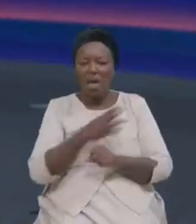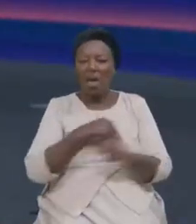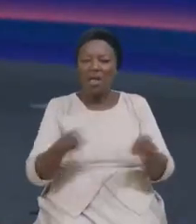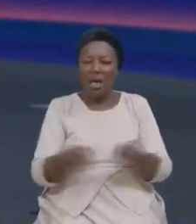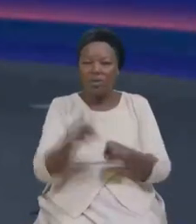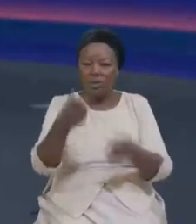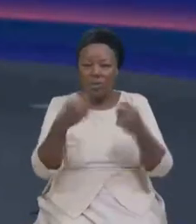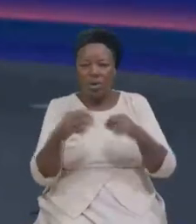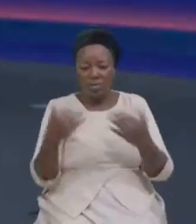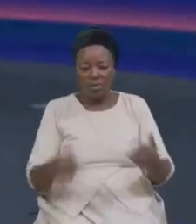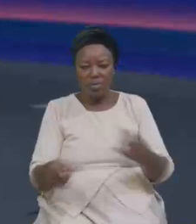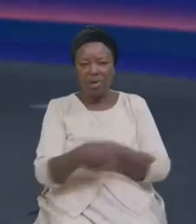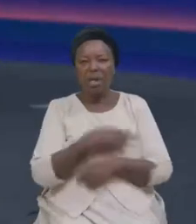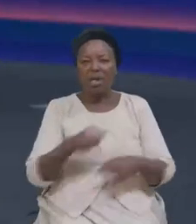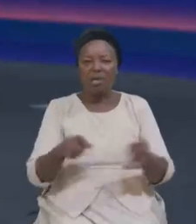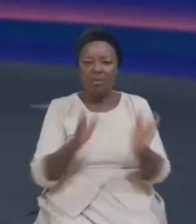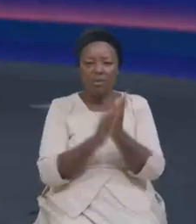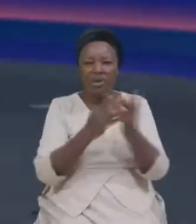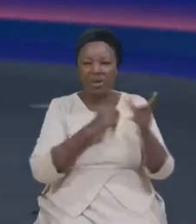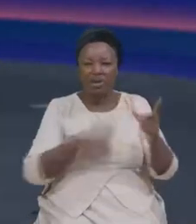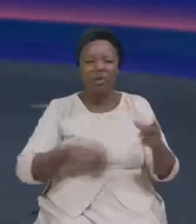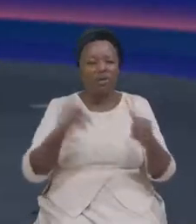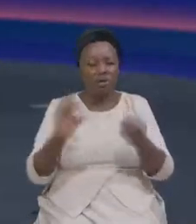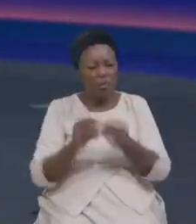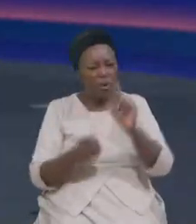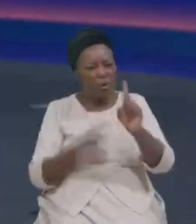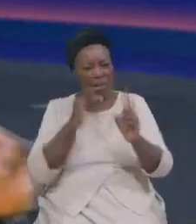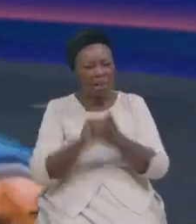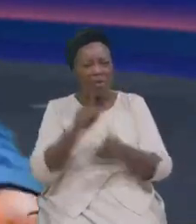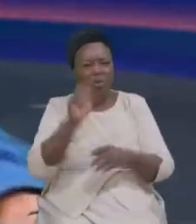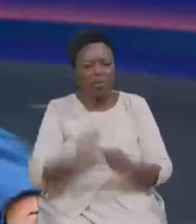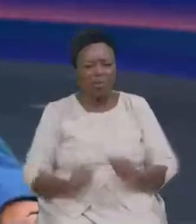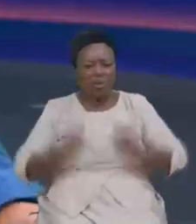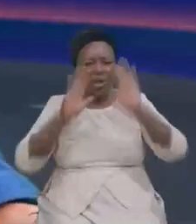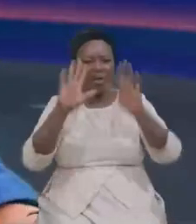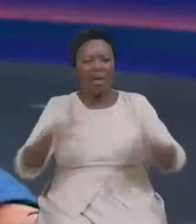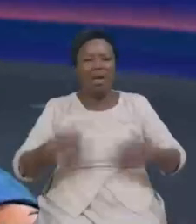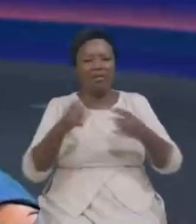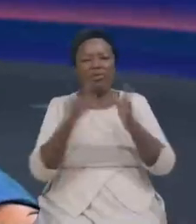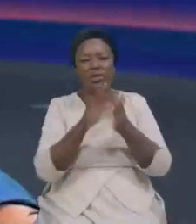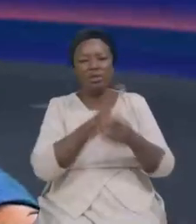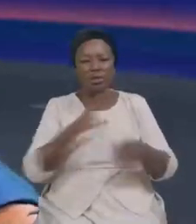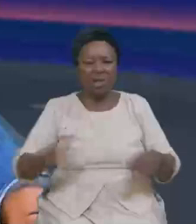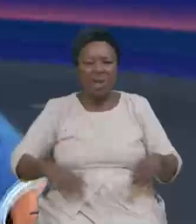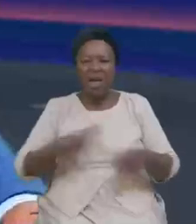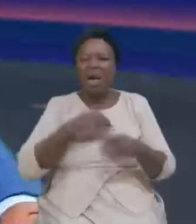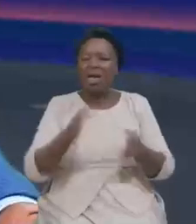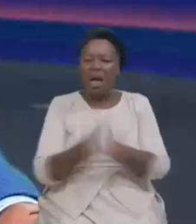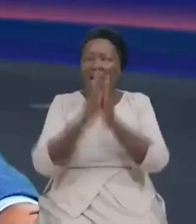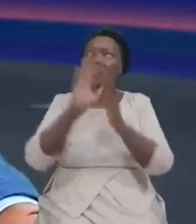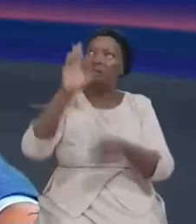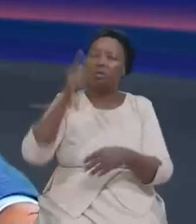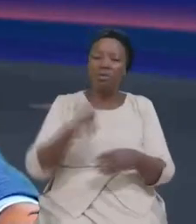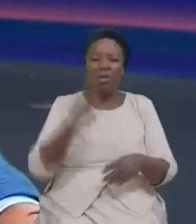Seigneur, premièrement, nous devons donner notre vie au Seigneur. Oh, le Dieu qui peut faire tout cela. Il sera mon